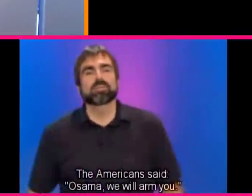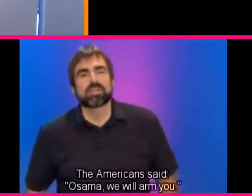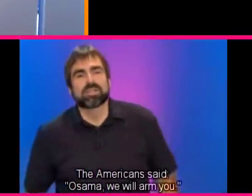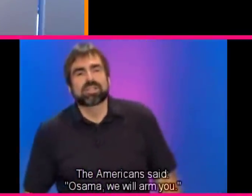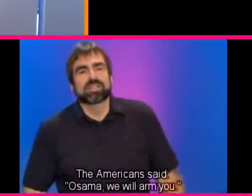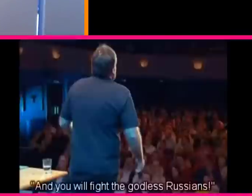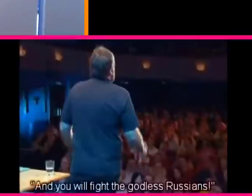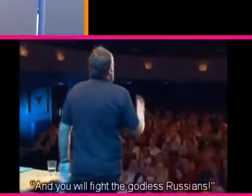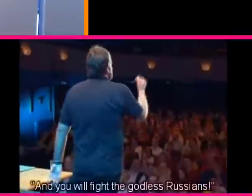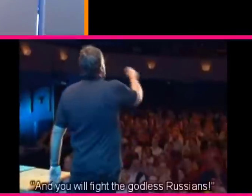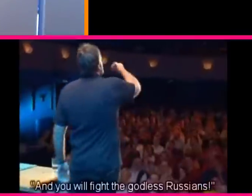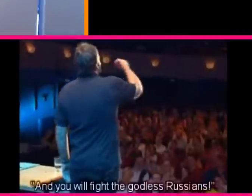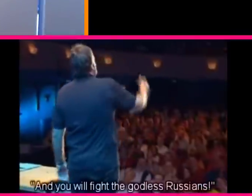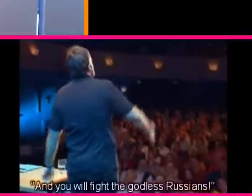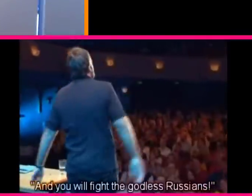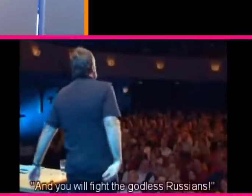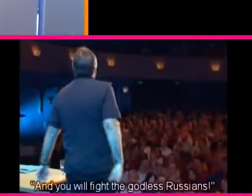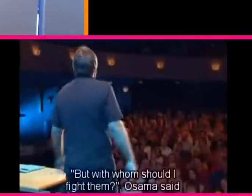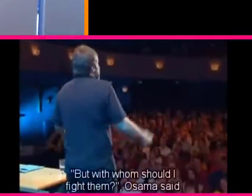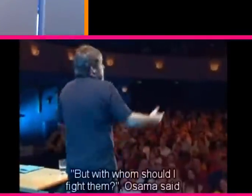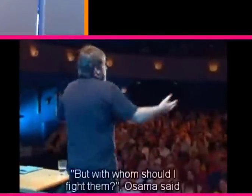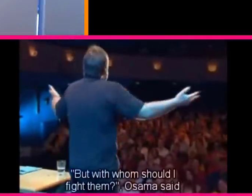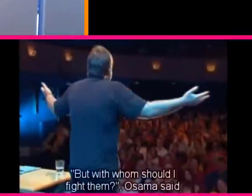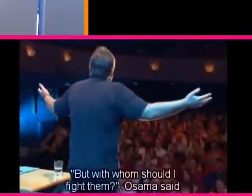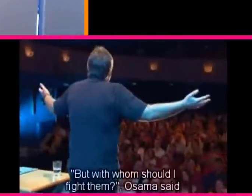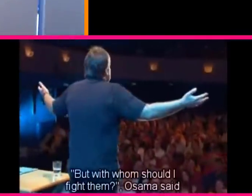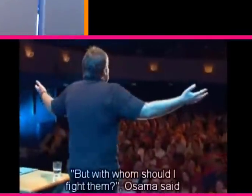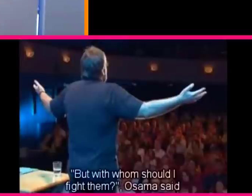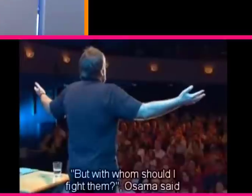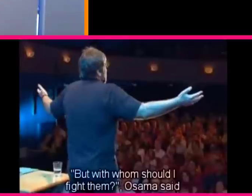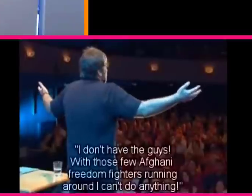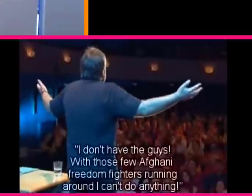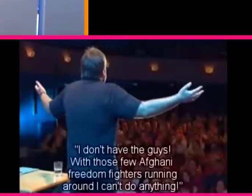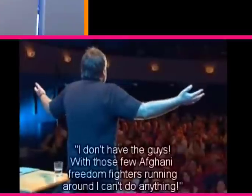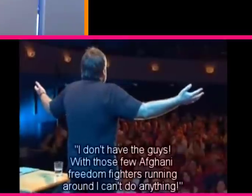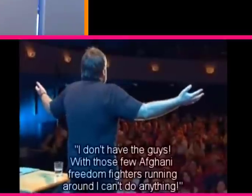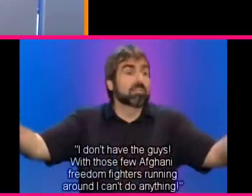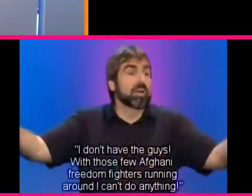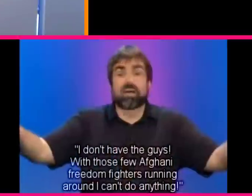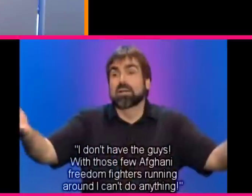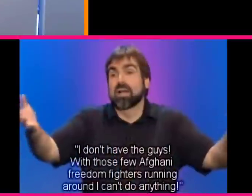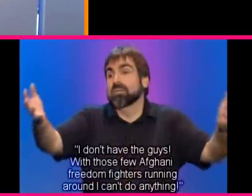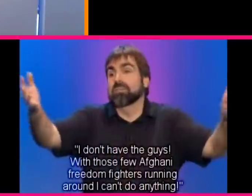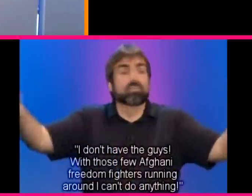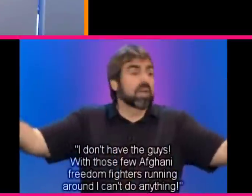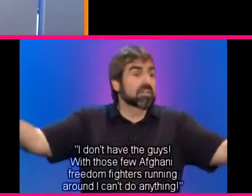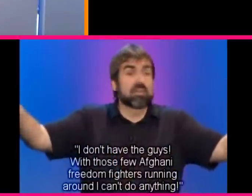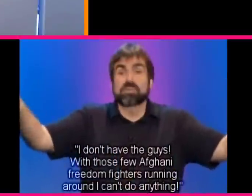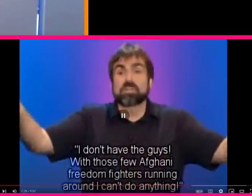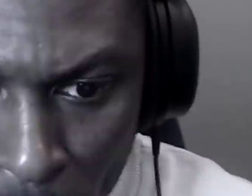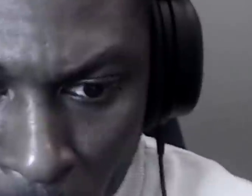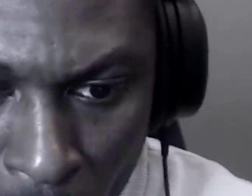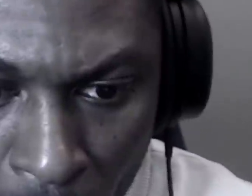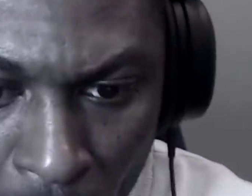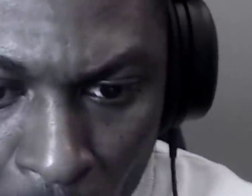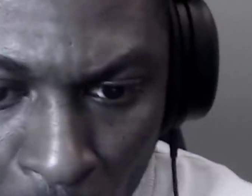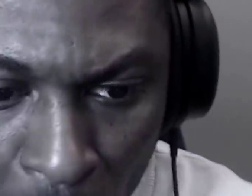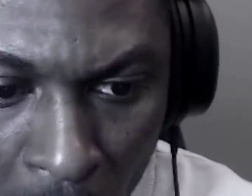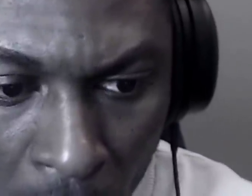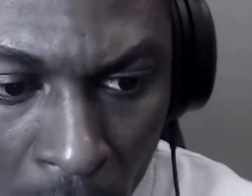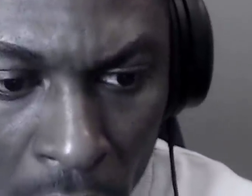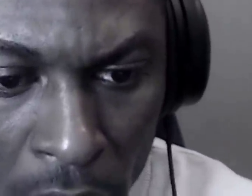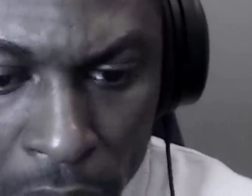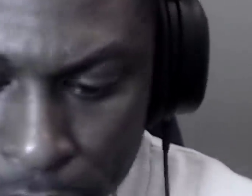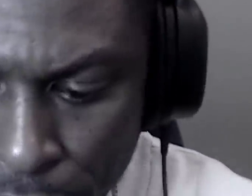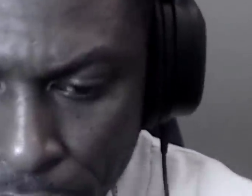auf und kämpfte gegen die gottlosen russen ja mit wem soll ich den kämpfen hat er einmal gesagt hat daher keine leute diese paar afghanischen freiheitskampf für die rumlaufen kann